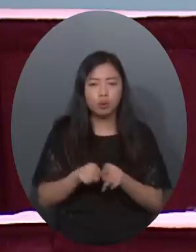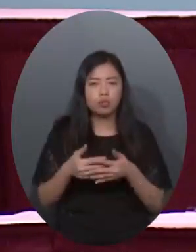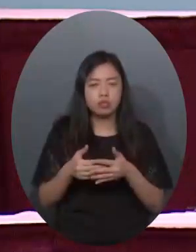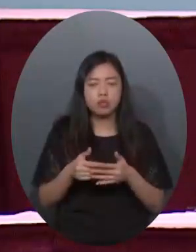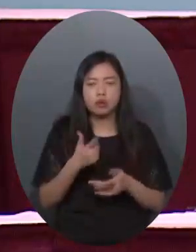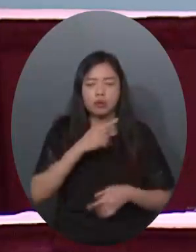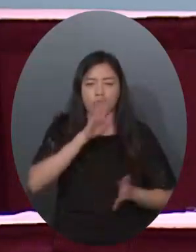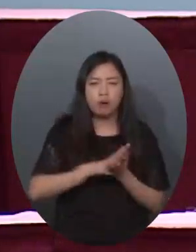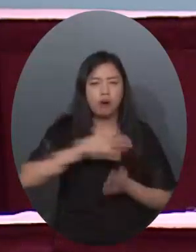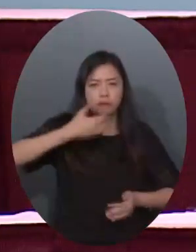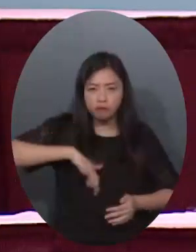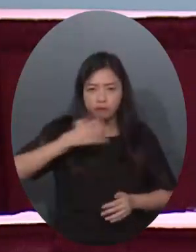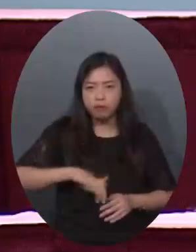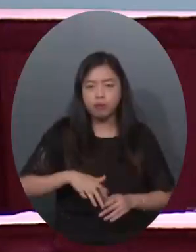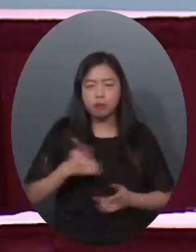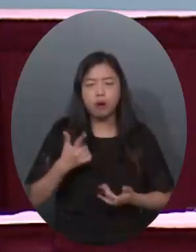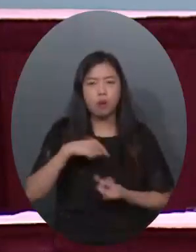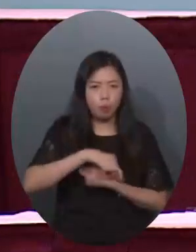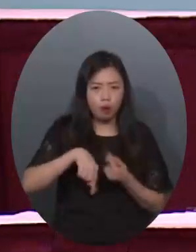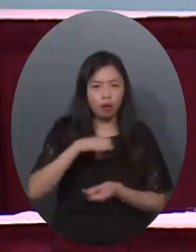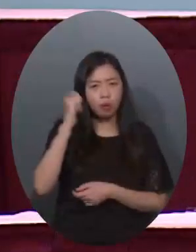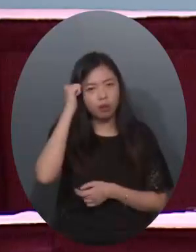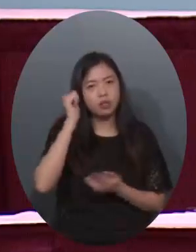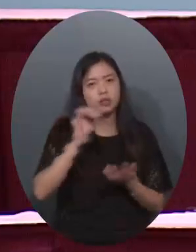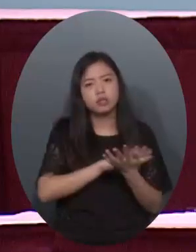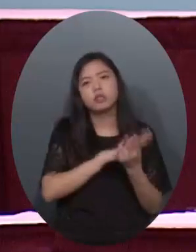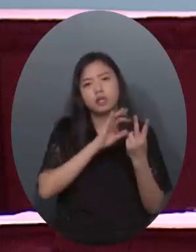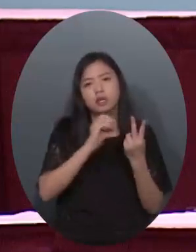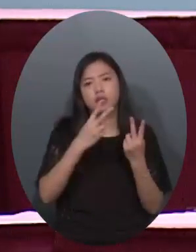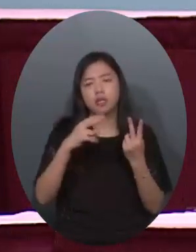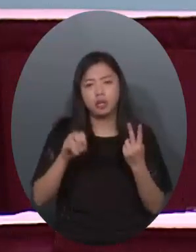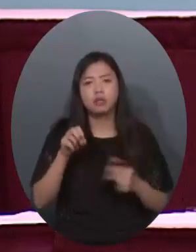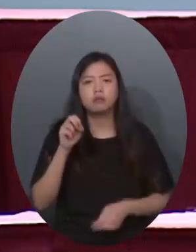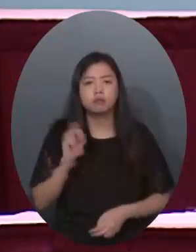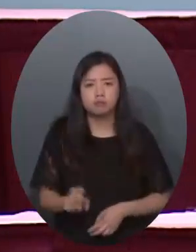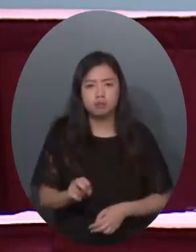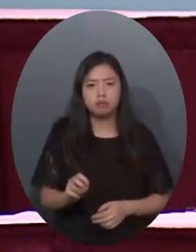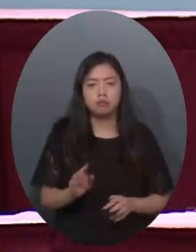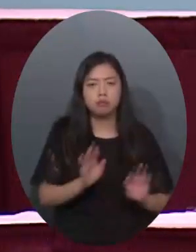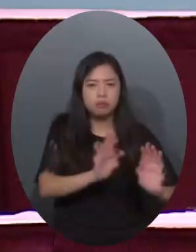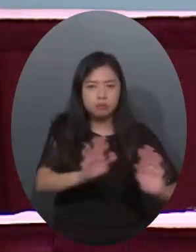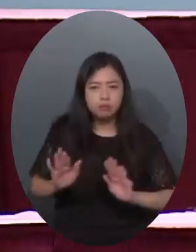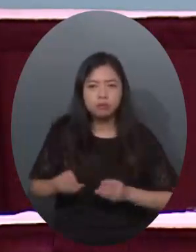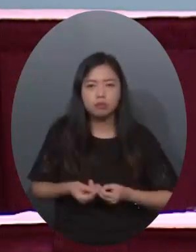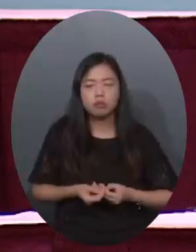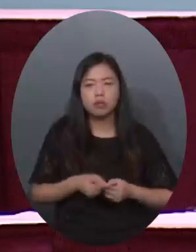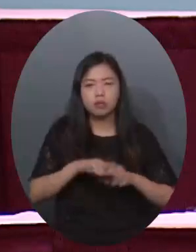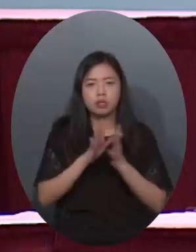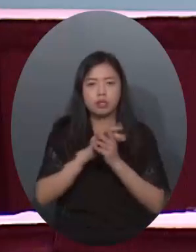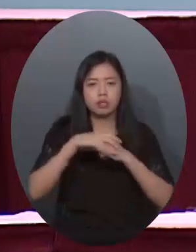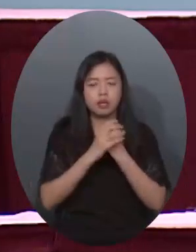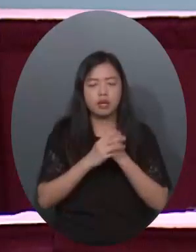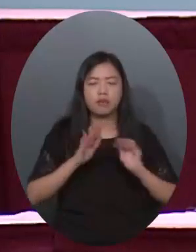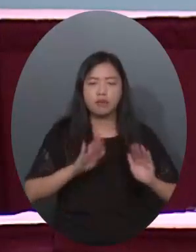甚至在極為困難的2020年仍然繼續為顧客提供世界級的服